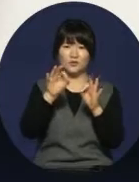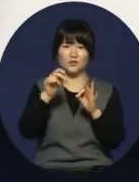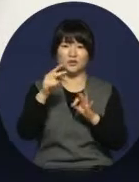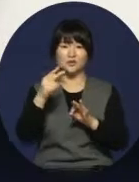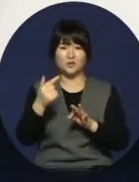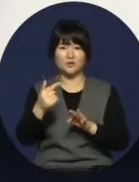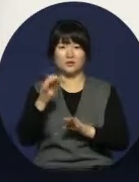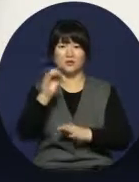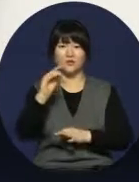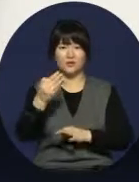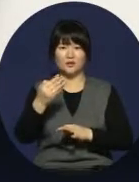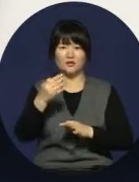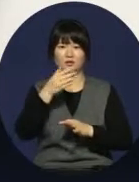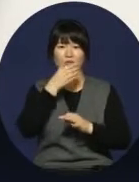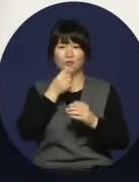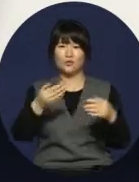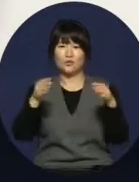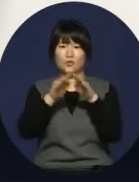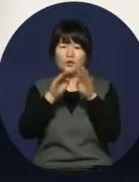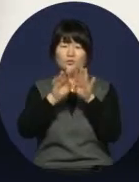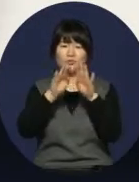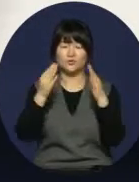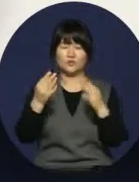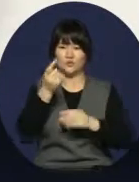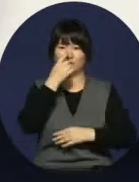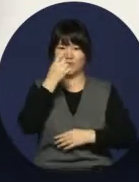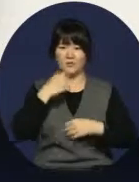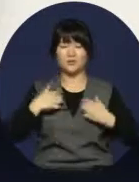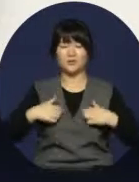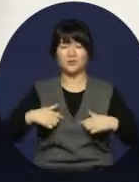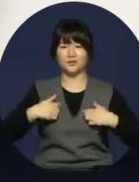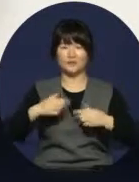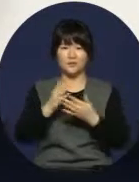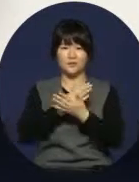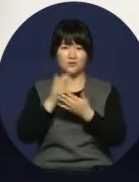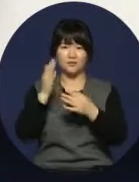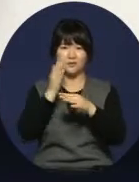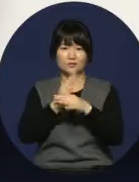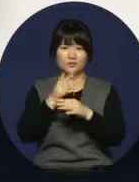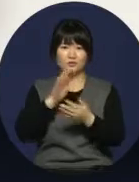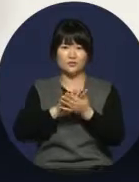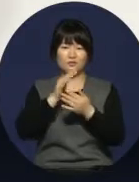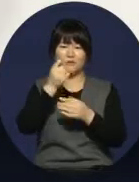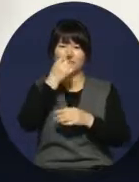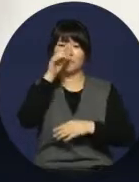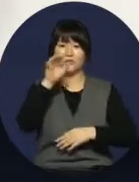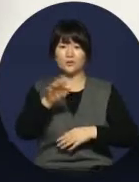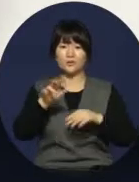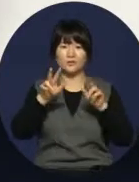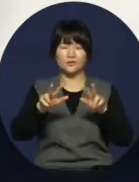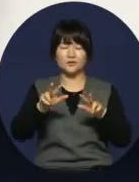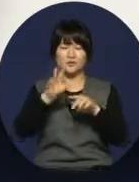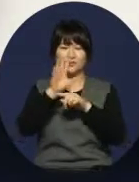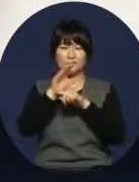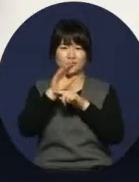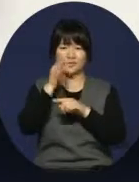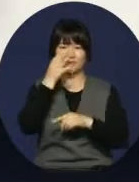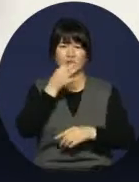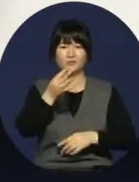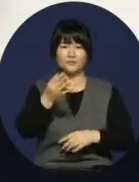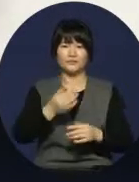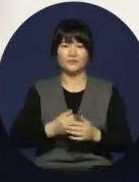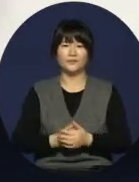연일 유강 다목적 복지회관이 문을 열어 배움의 기쁨을 나누고 있는데요. 열정적인 배움의 현장 포항